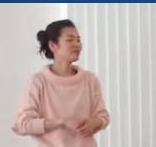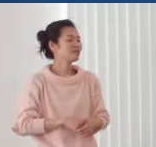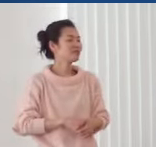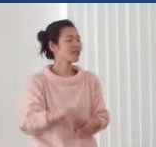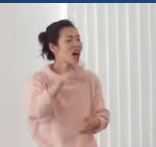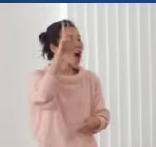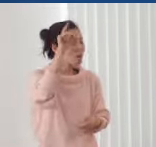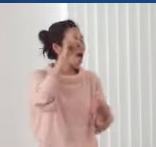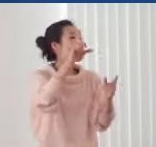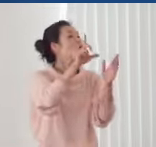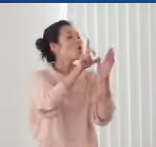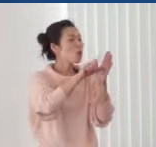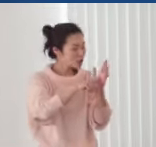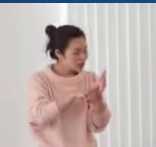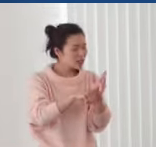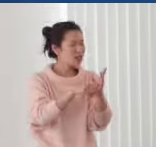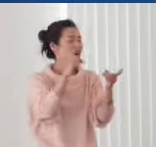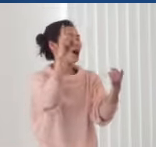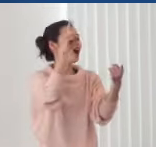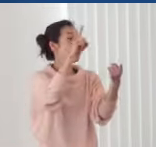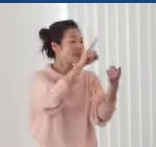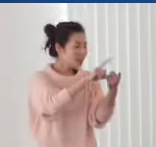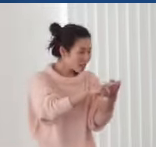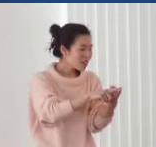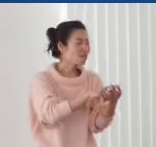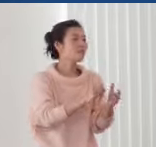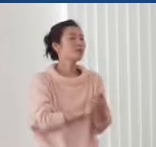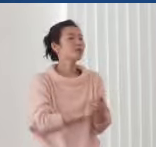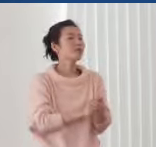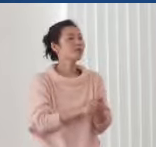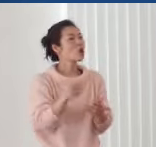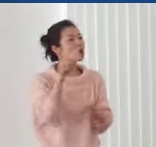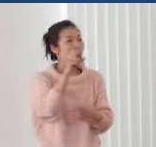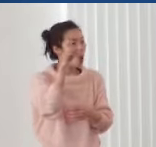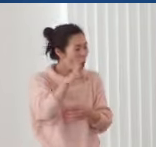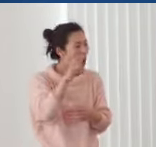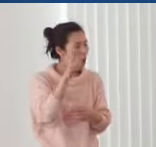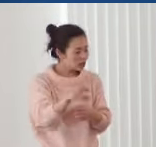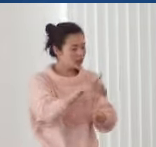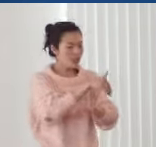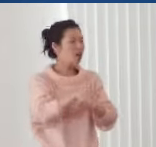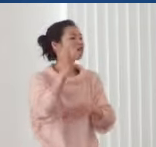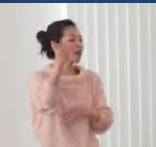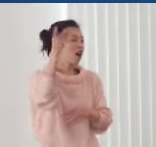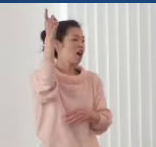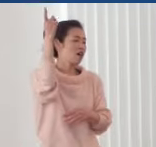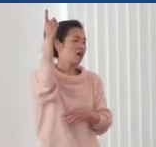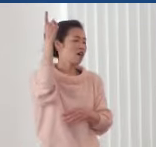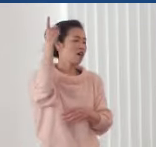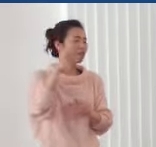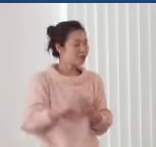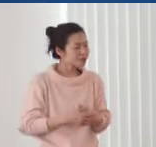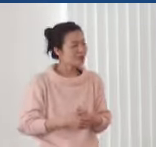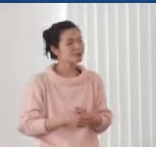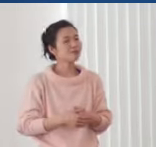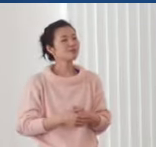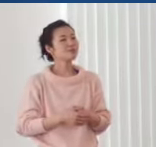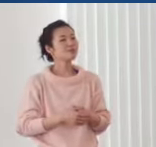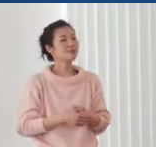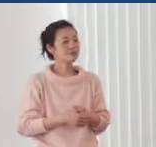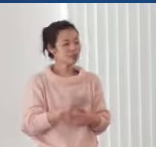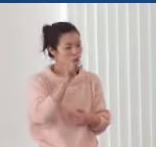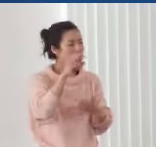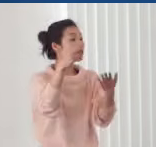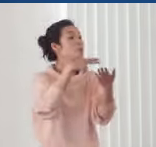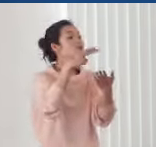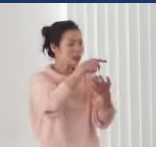がどのようにあるのかっていうことがリストになって記されておりますので、ちょっと読み